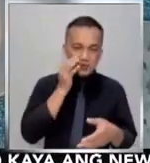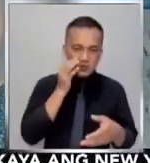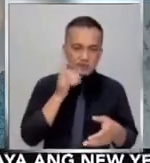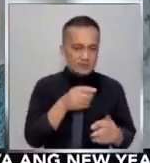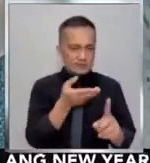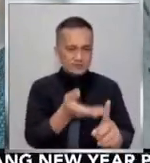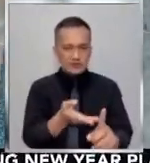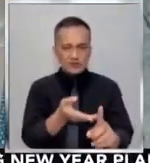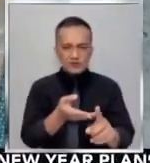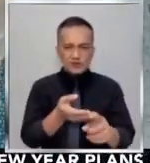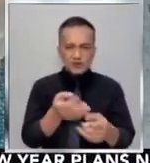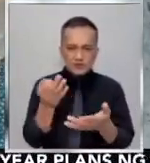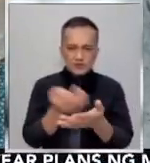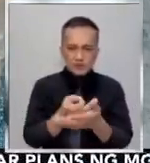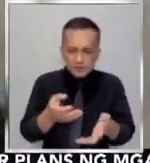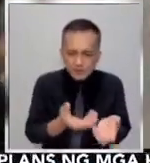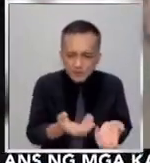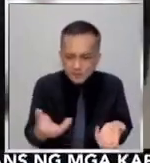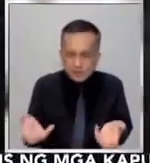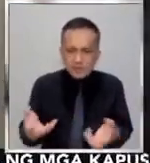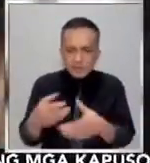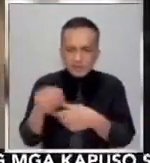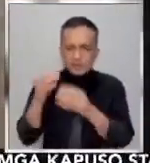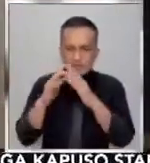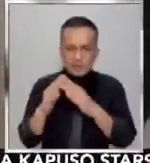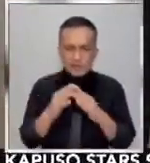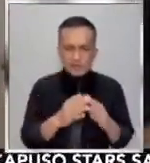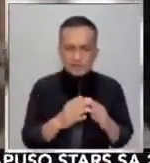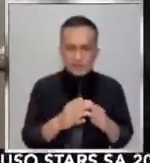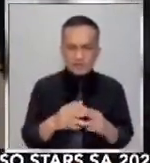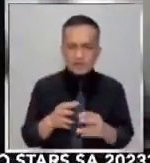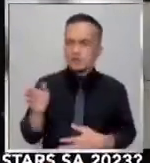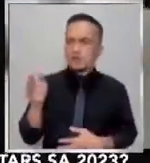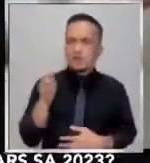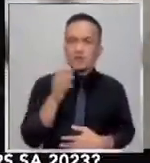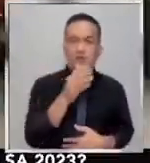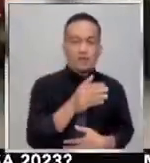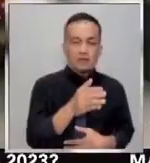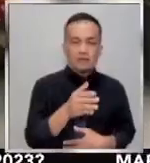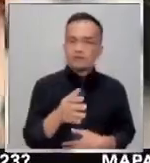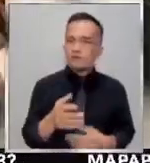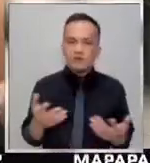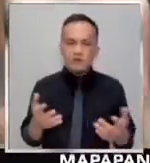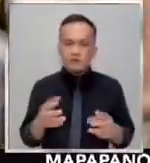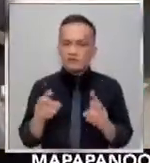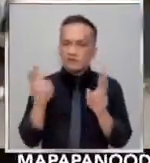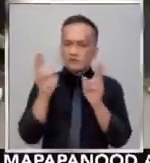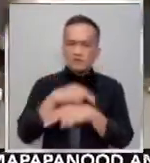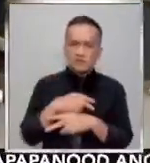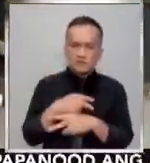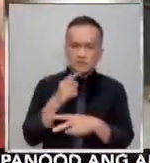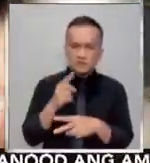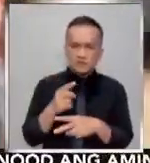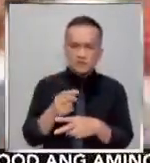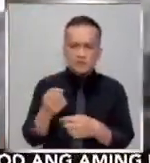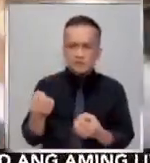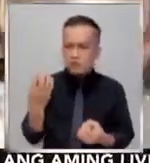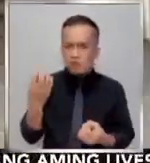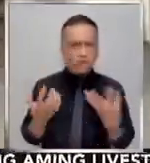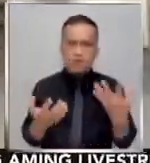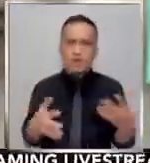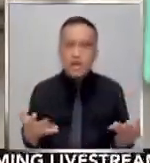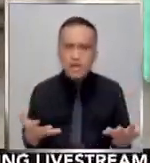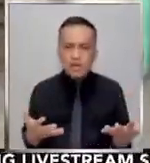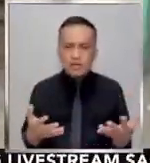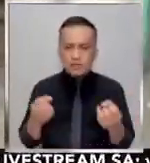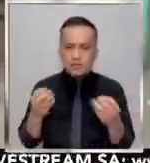nagahalo ng salad sa labas ng bahay. Sa aming pag-iikot, halos wala kaming nakitang nagpapaputok. Mas marami ang mga